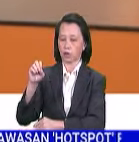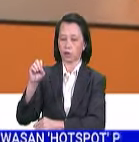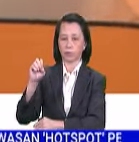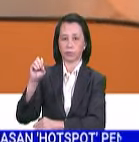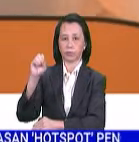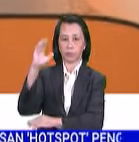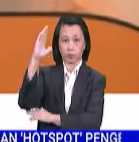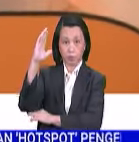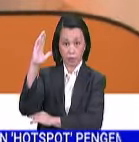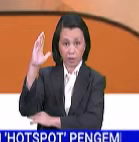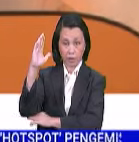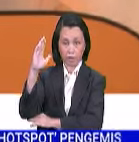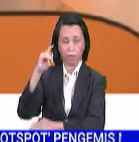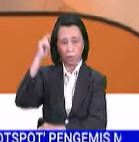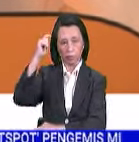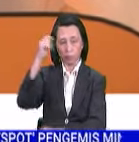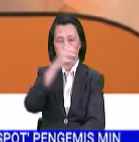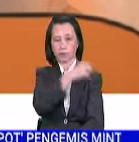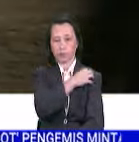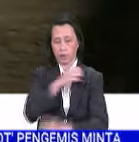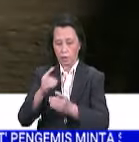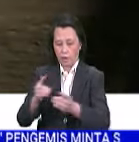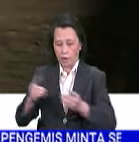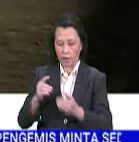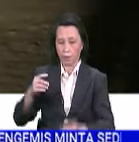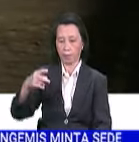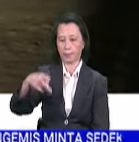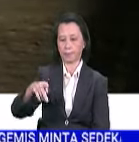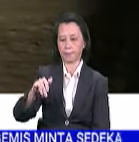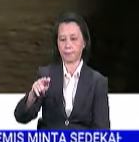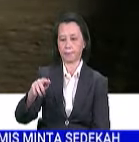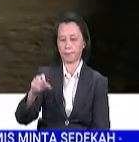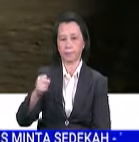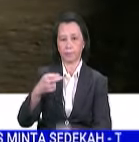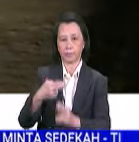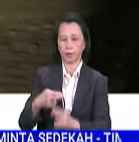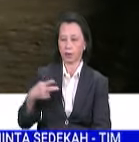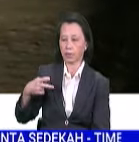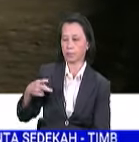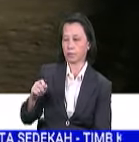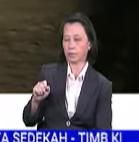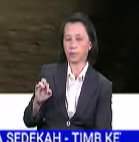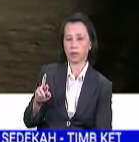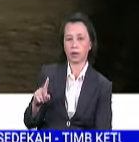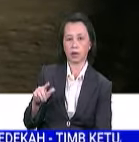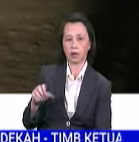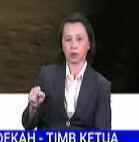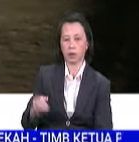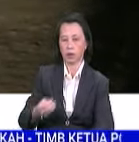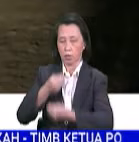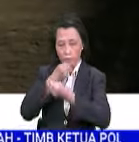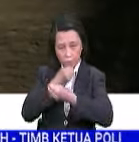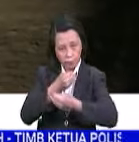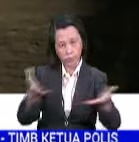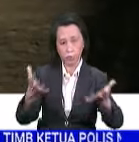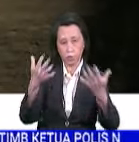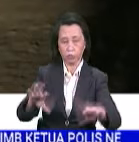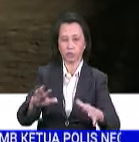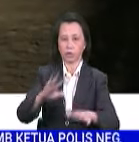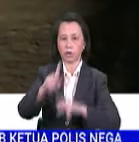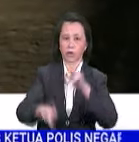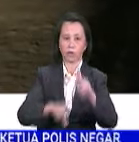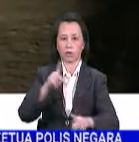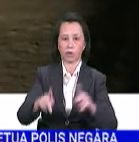hari tadi oleh Tuan Pegawai Daerah Pitas sendiri iaitu Tuan Pairus. Dengan pengumuman ini, kesemua